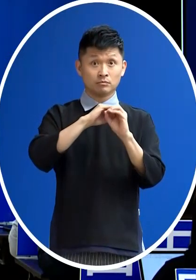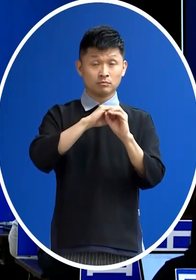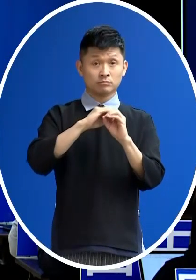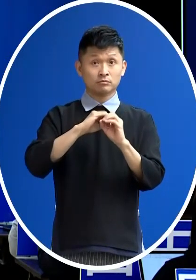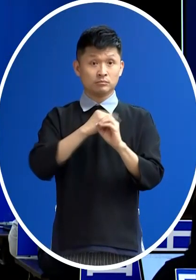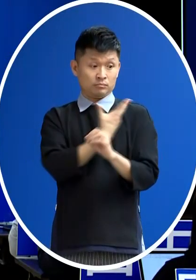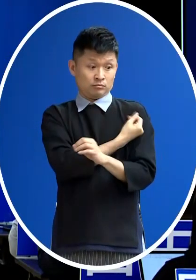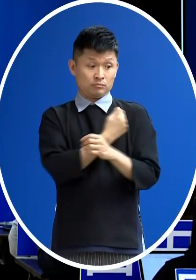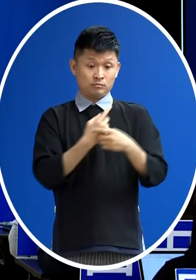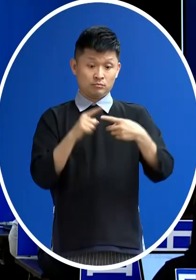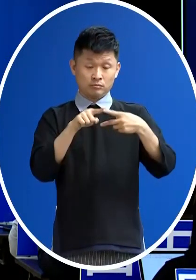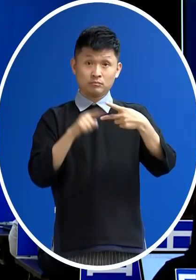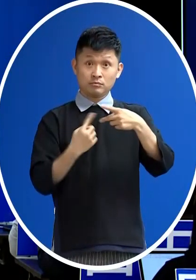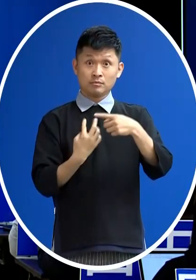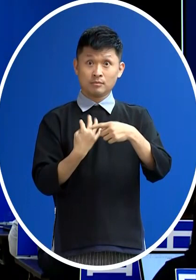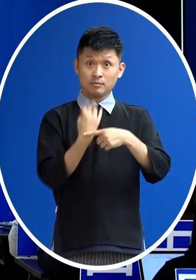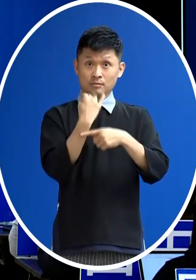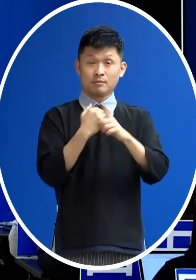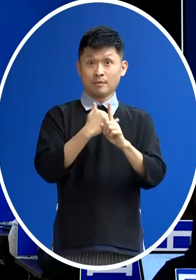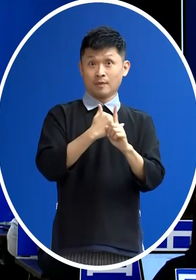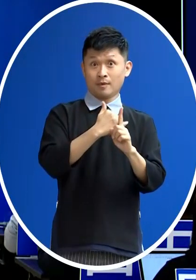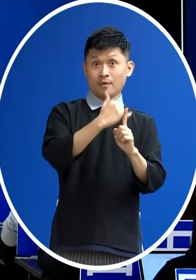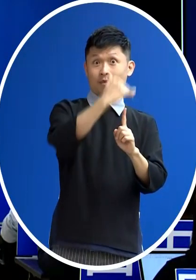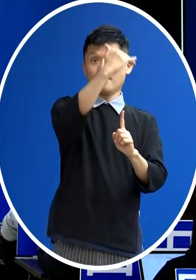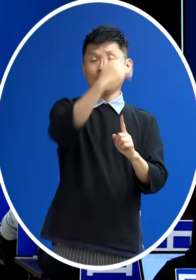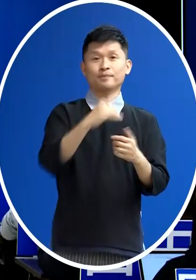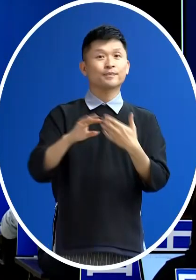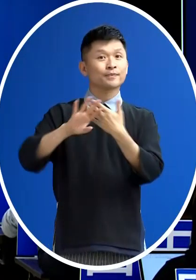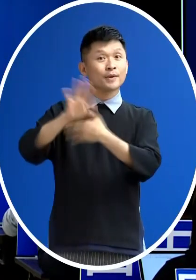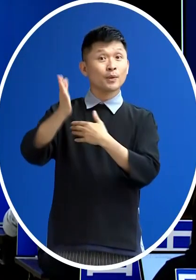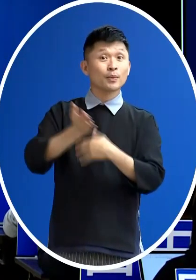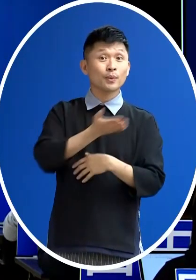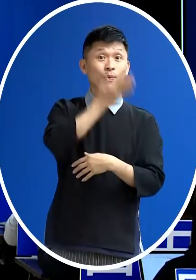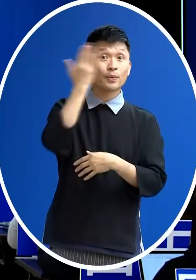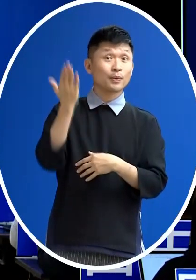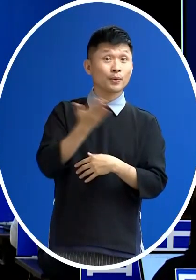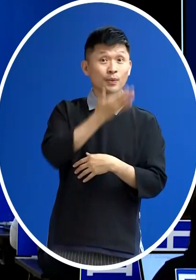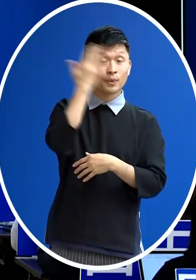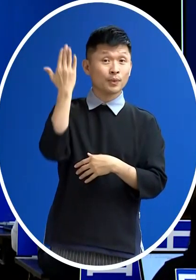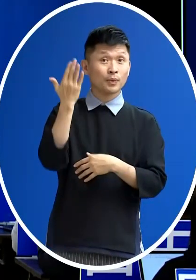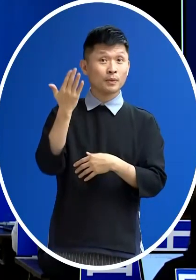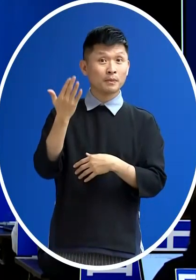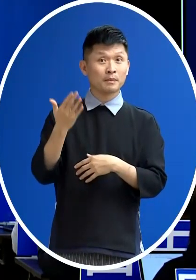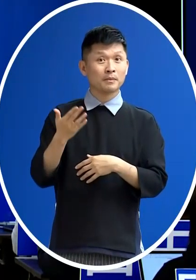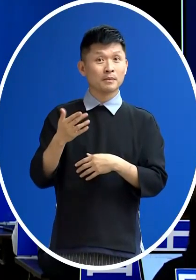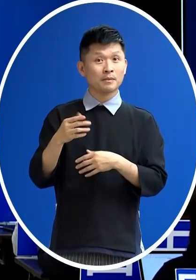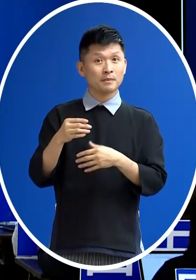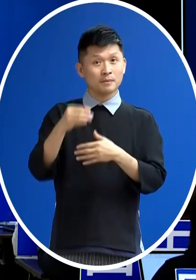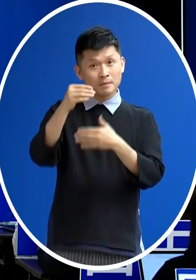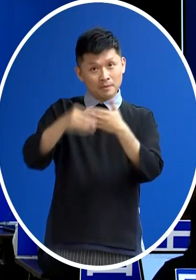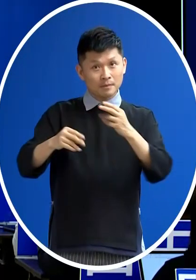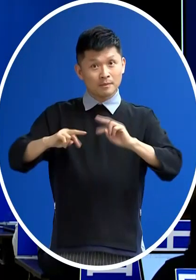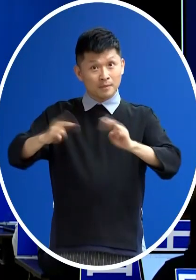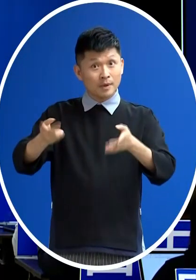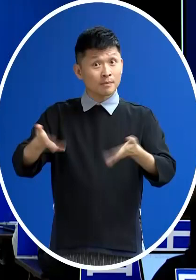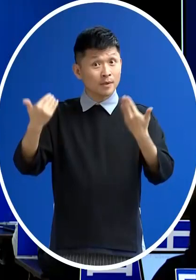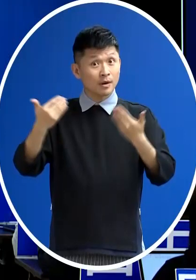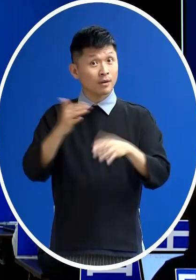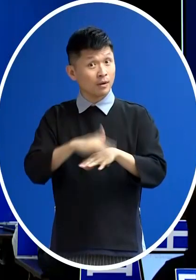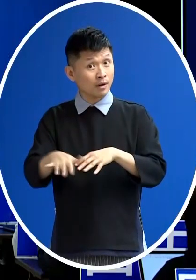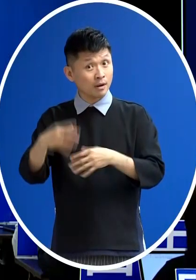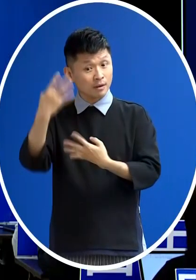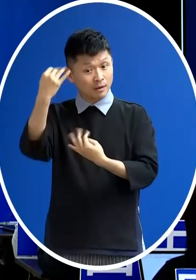直提高的话，有没有规划逐步放宽国外旅游管制？有没有一个大概的条件或是时间点？谢